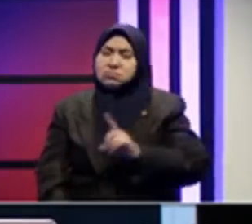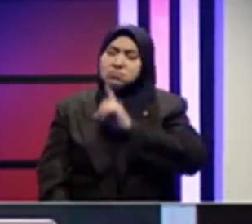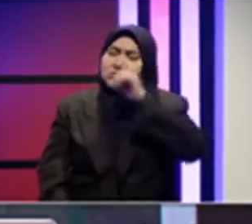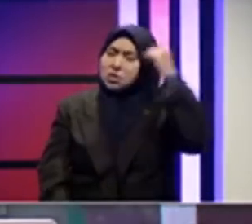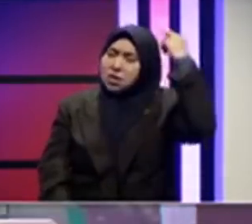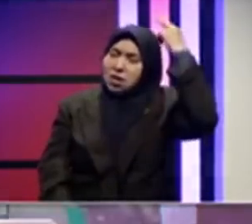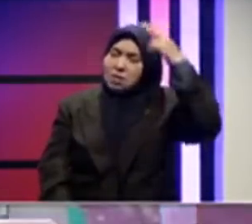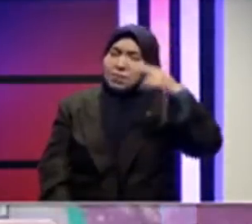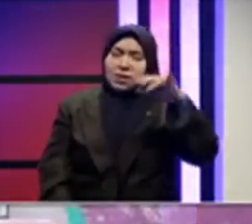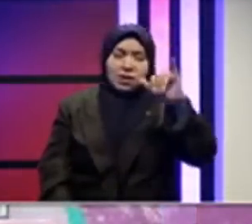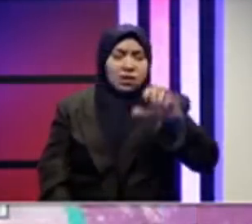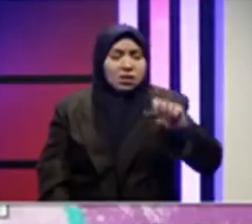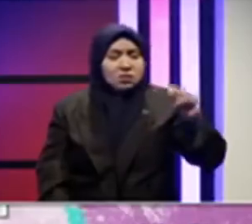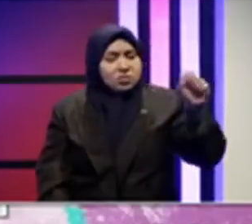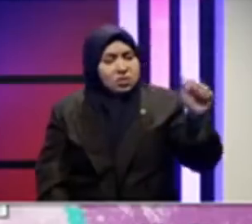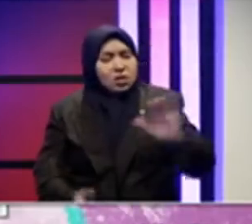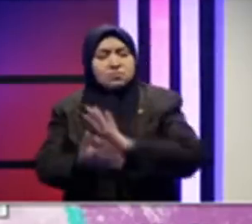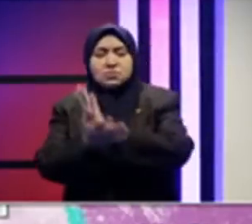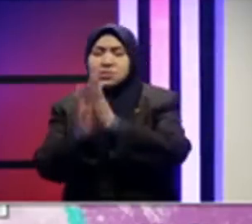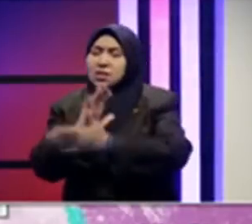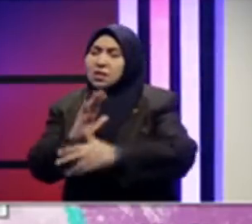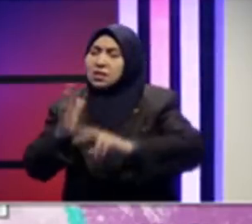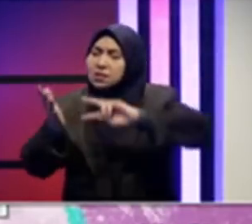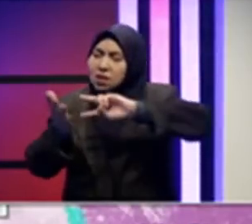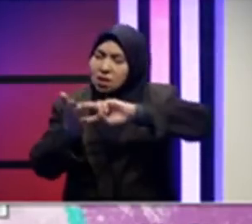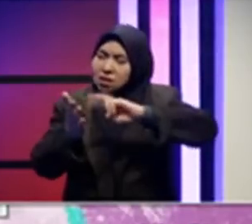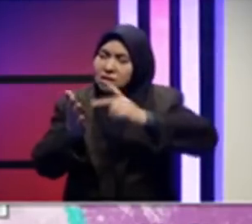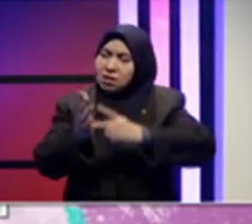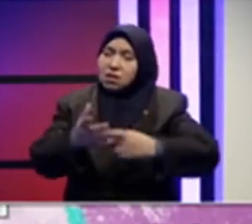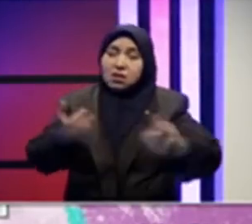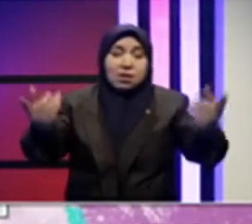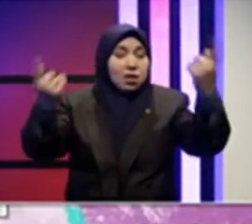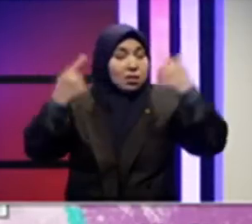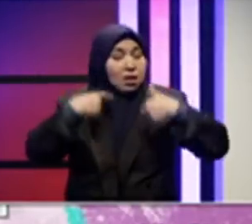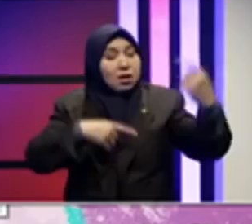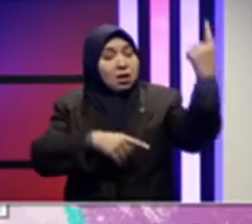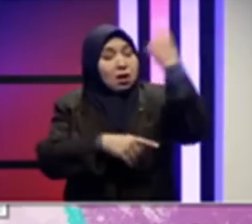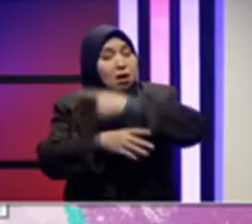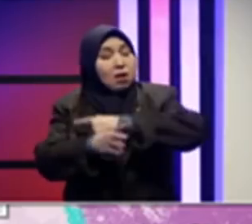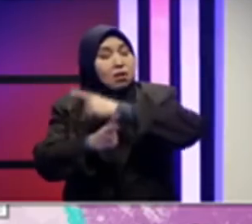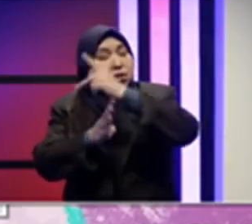وإنه لعلم للساعة فلا